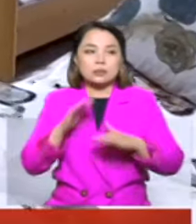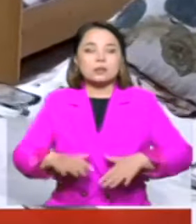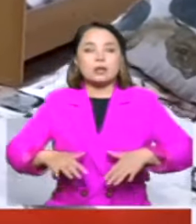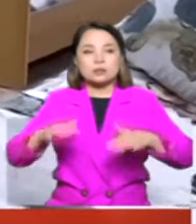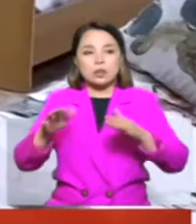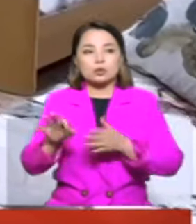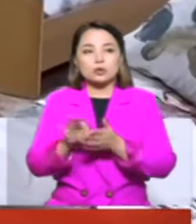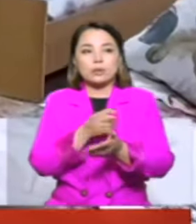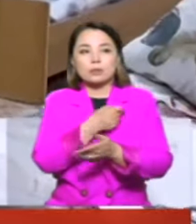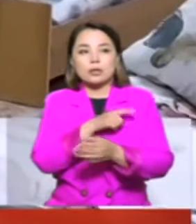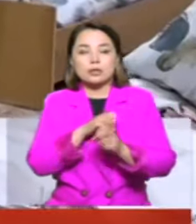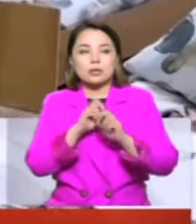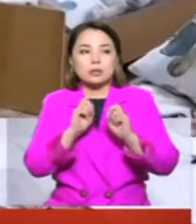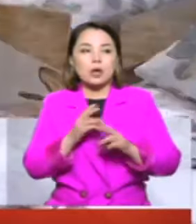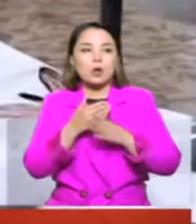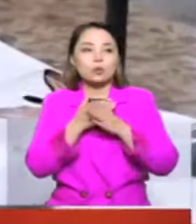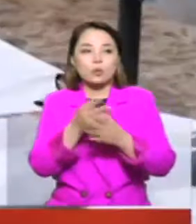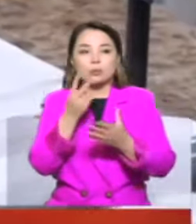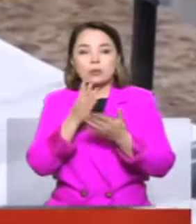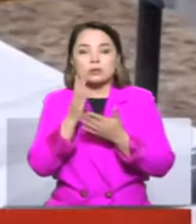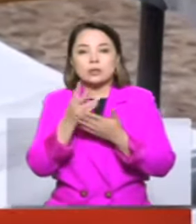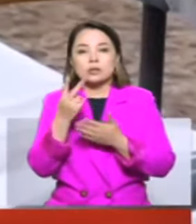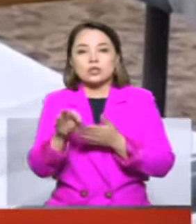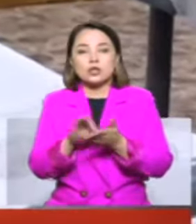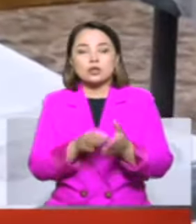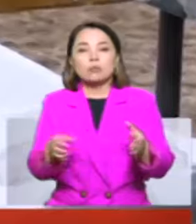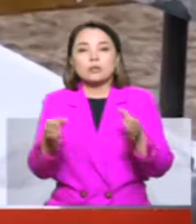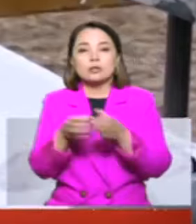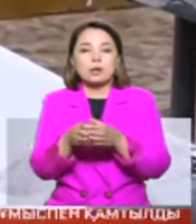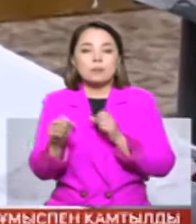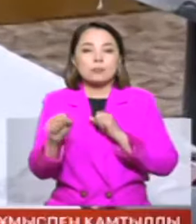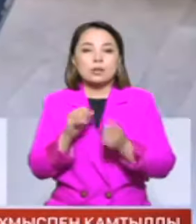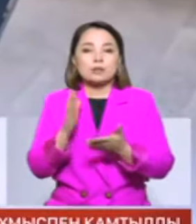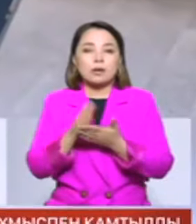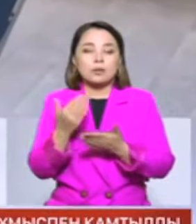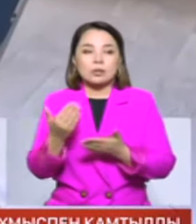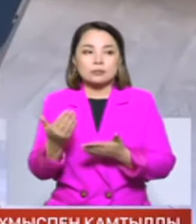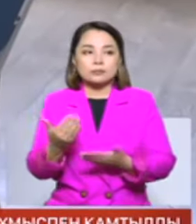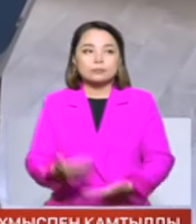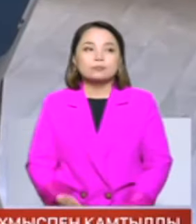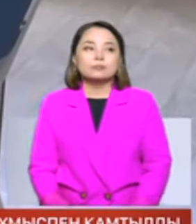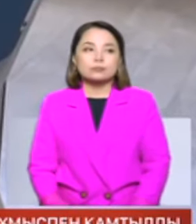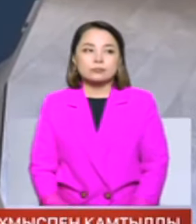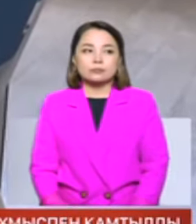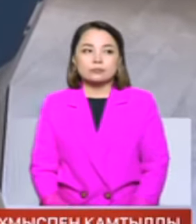кезінде шұғыл медициналық көмек көрсететін 2 жедел топ бригадасы жасақталған.